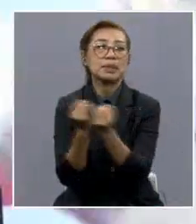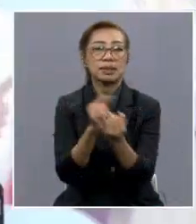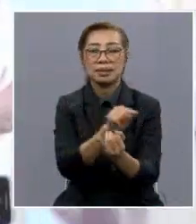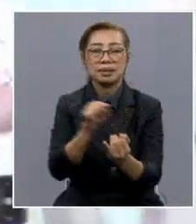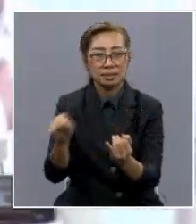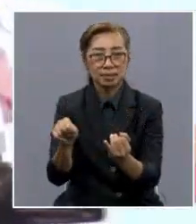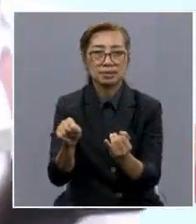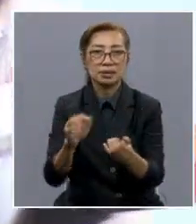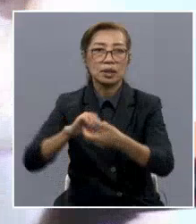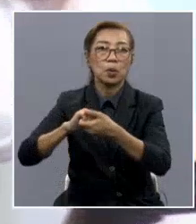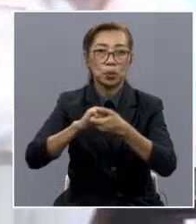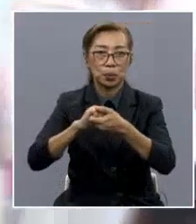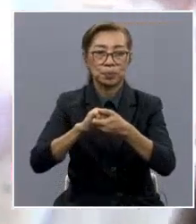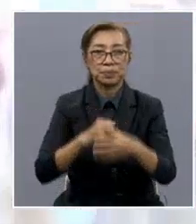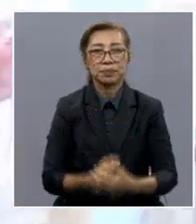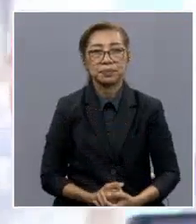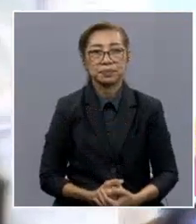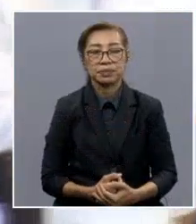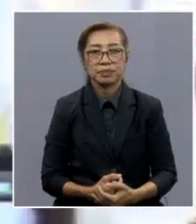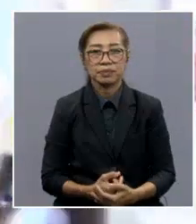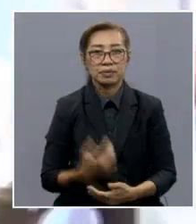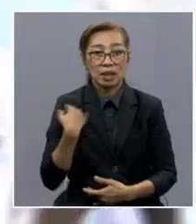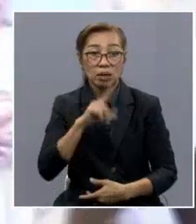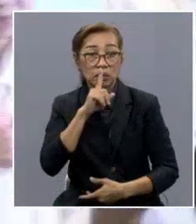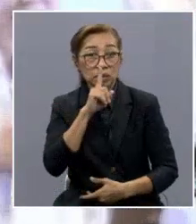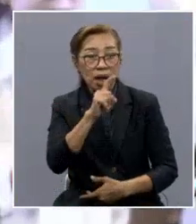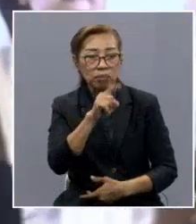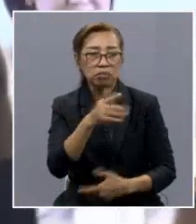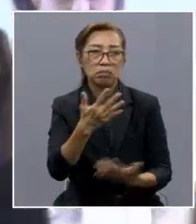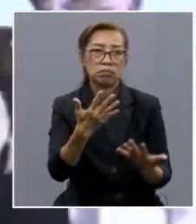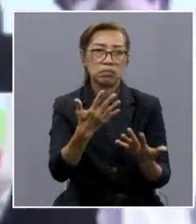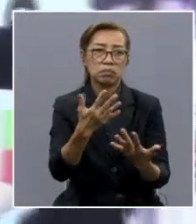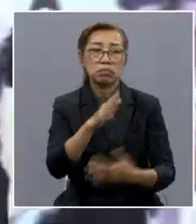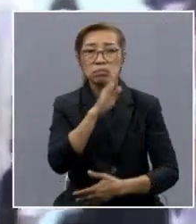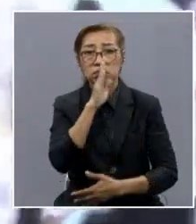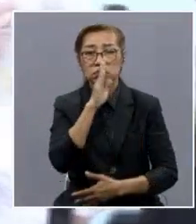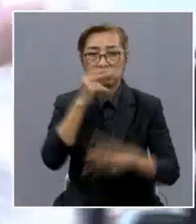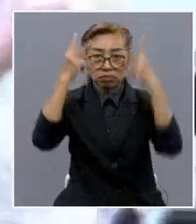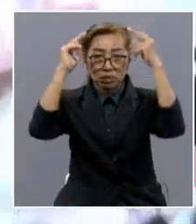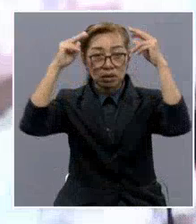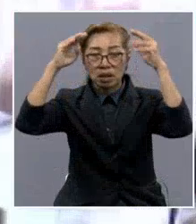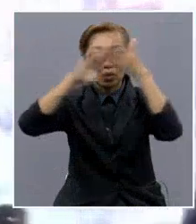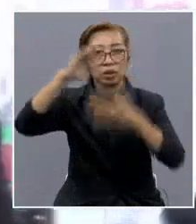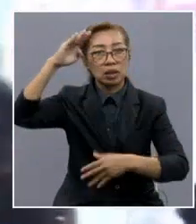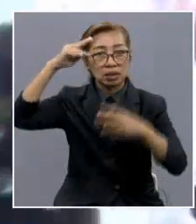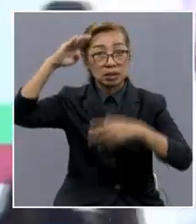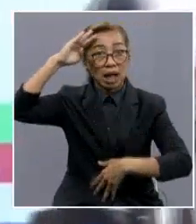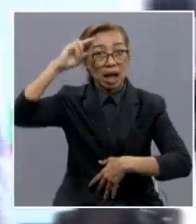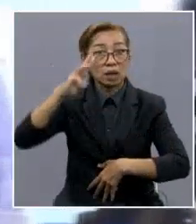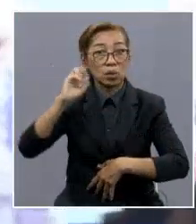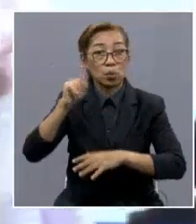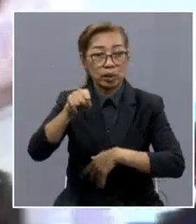เป็นพันธมิตรกับพลังประชารัฐคุณผู้ชมทีนี้มาถึงคำถามสำคัญว่าถ้าหากพลเอกวิทย์อะค่ะกลับไปอยู่พลังประช